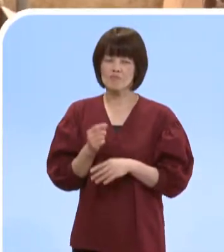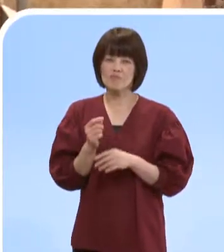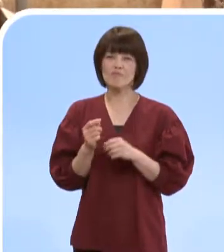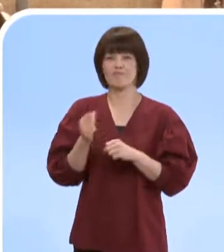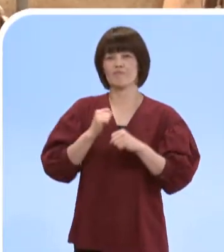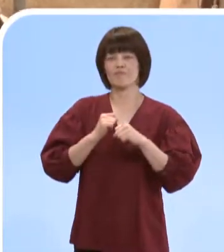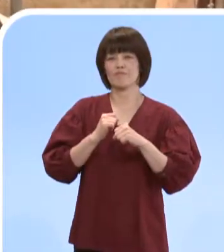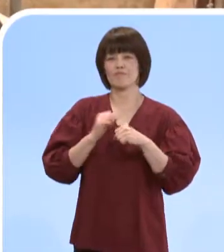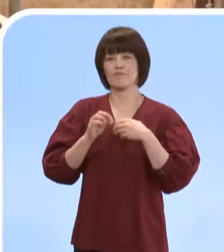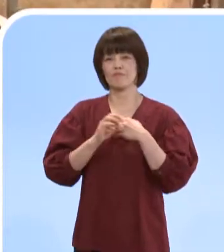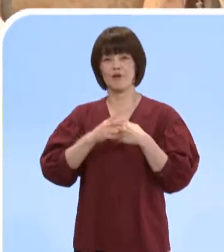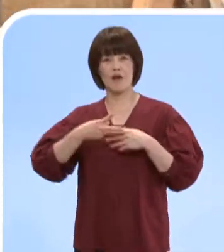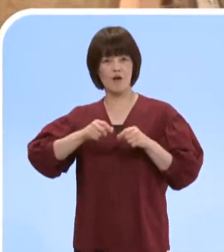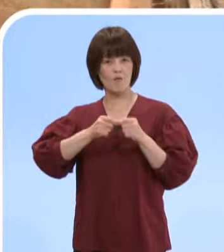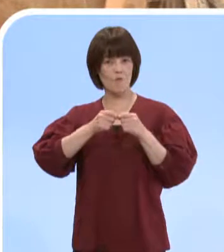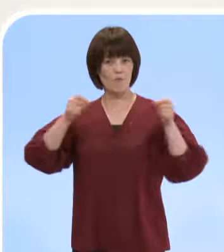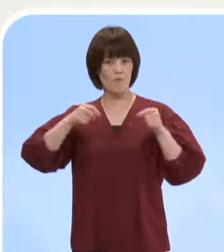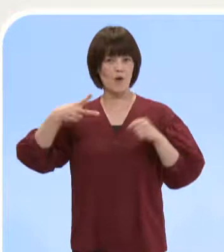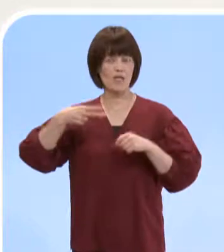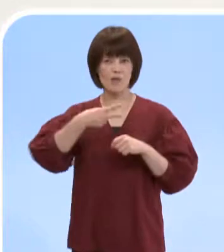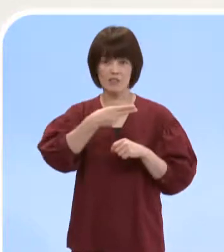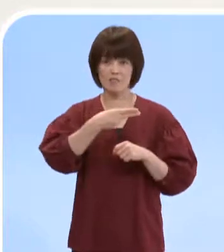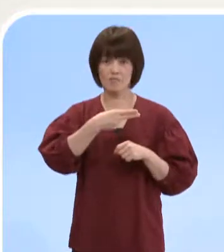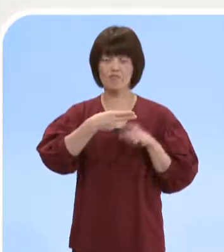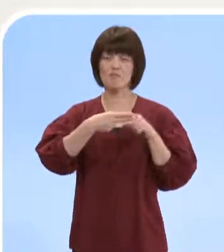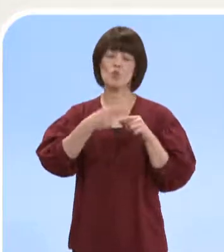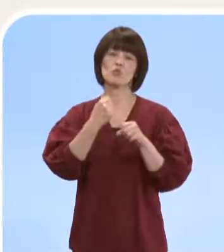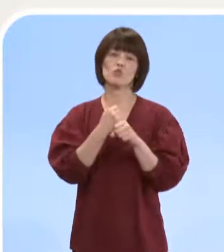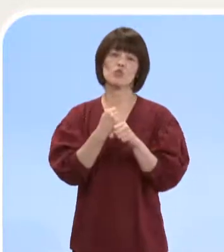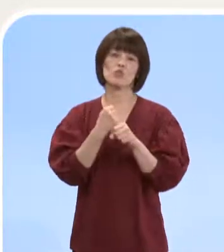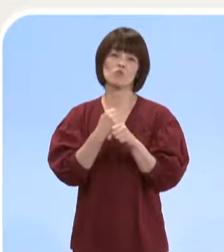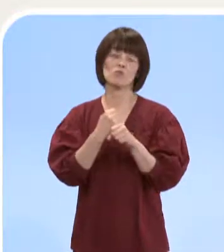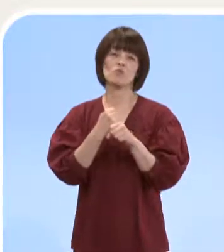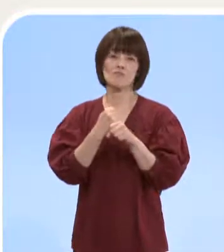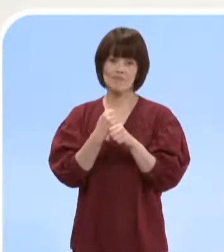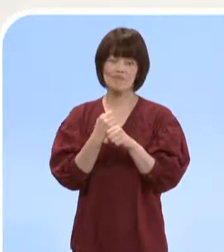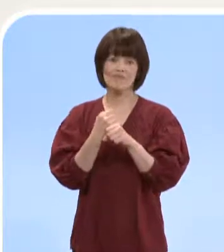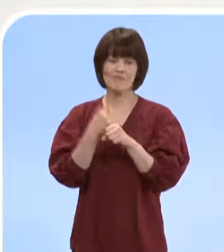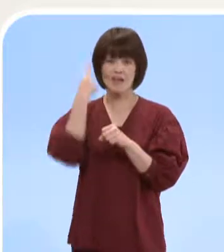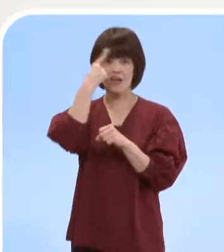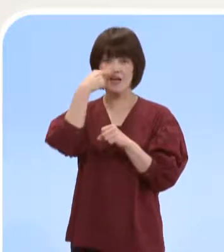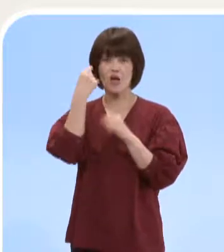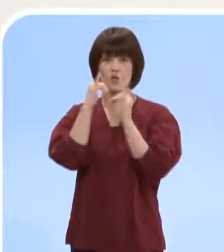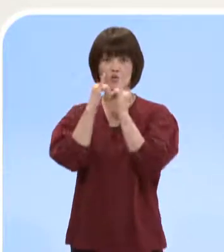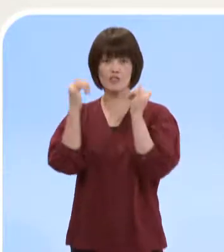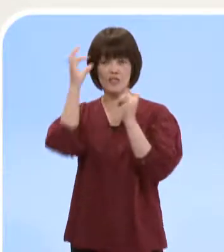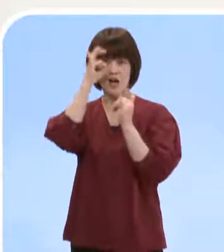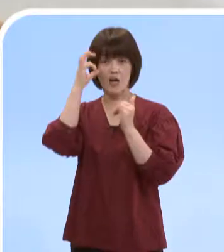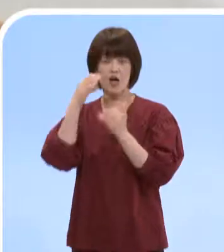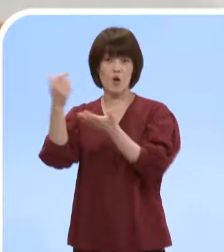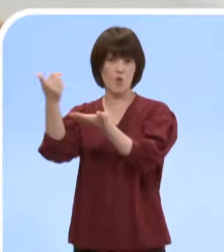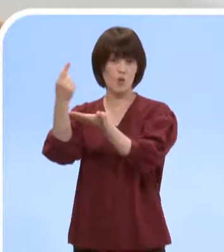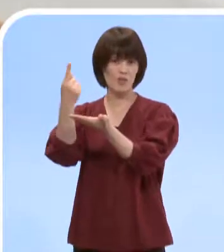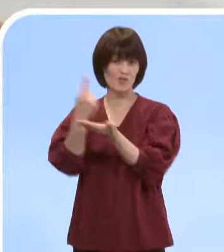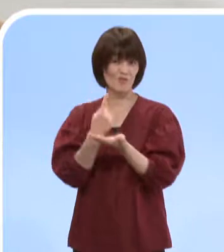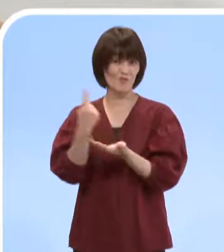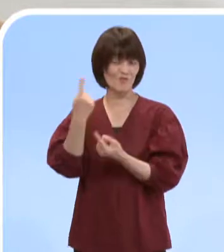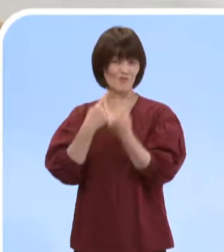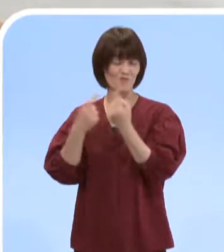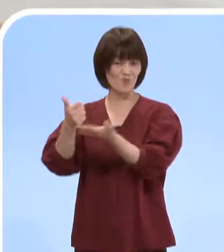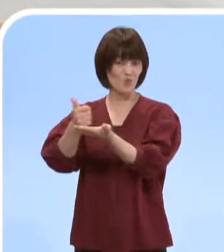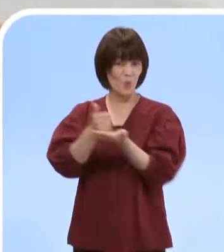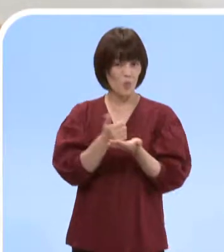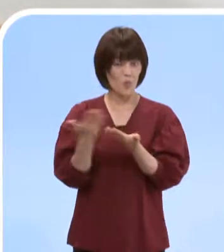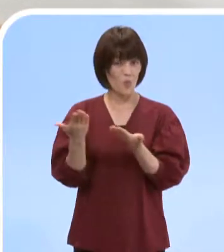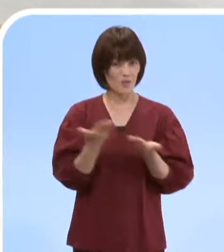けど割り箸なんかをほんまのおもてなしっていうんですか、インバウンドで観光に来られる方を心からおもてなし